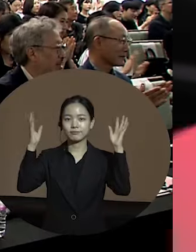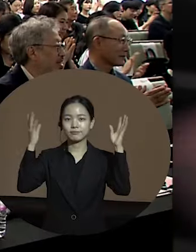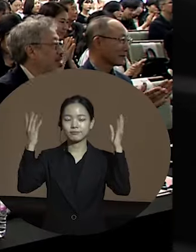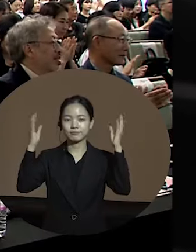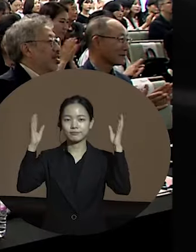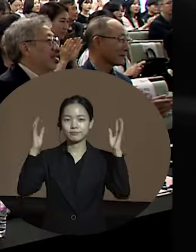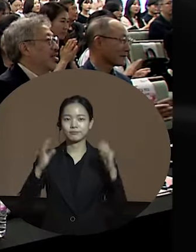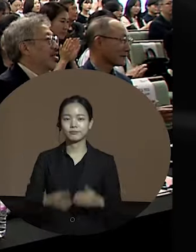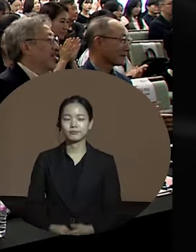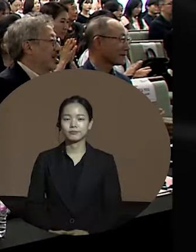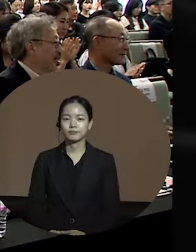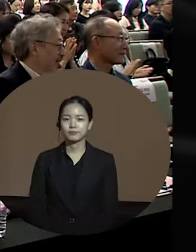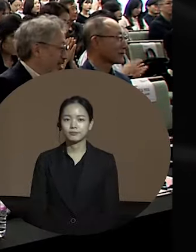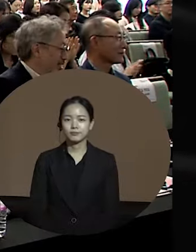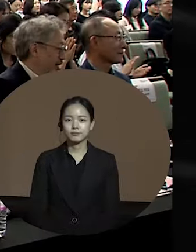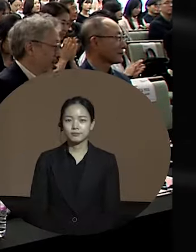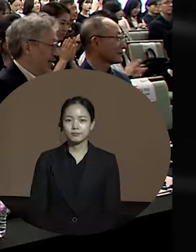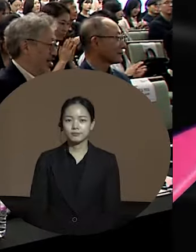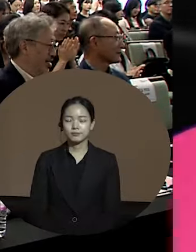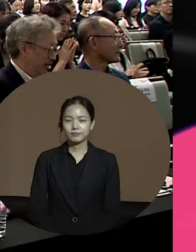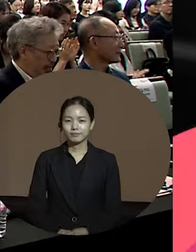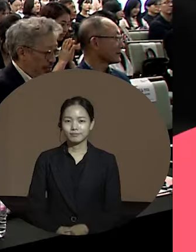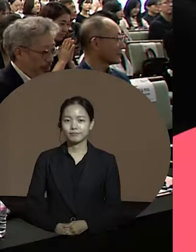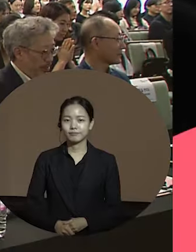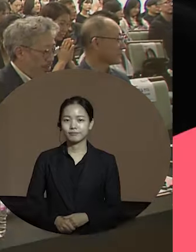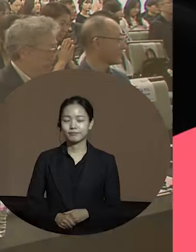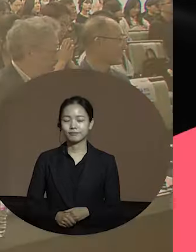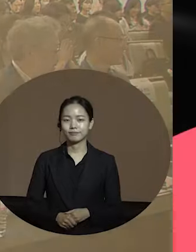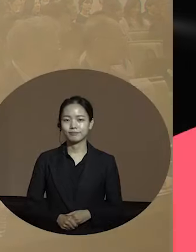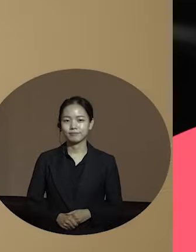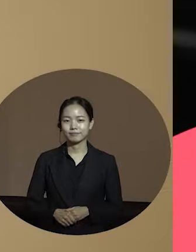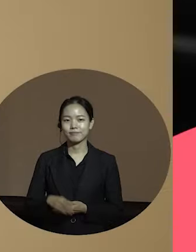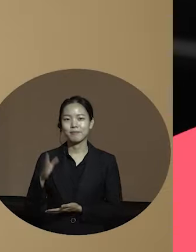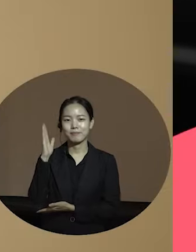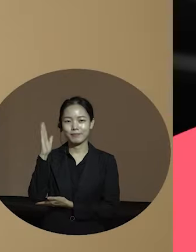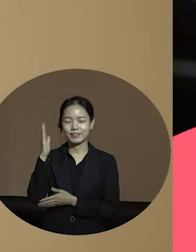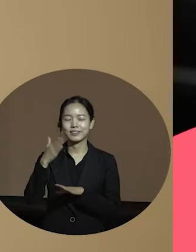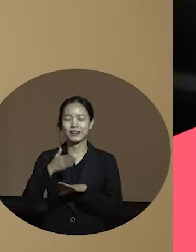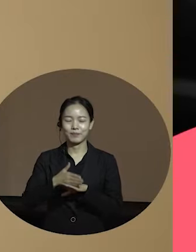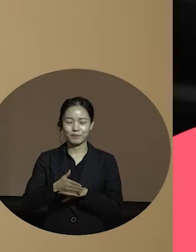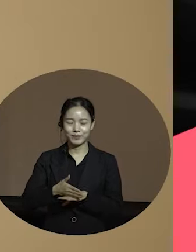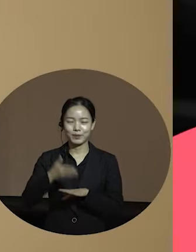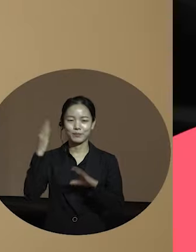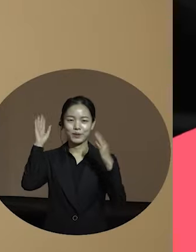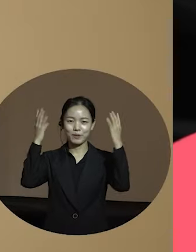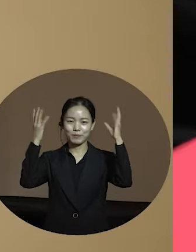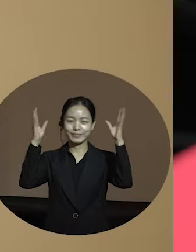네, 차관님 환영의 말씀 감사합니다. 다시 한번 차관님께